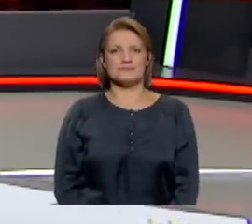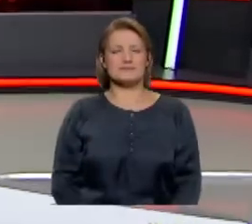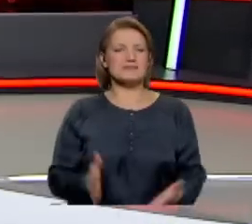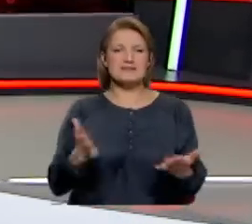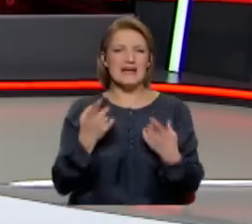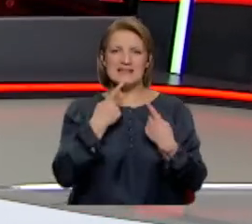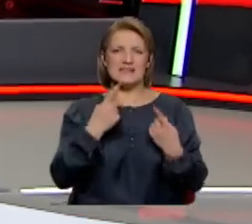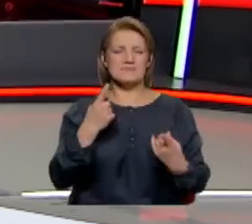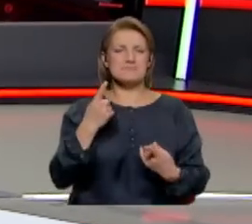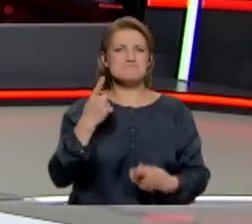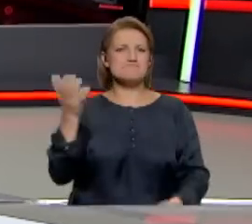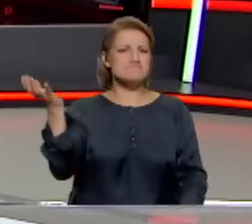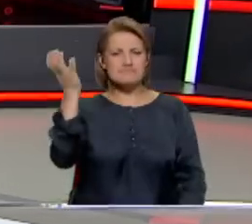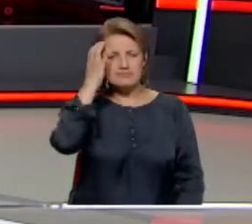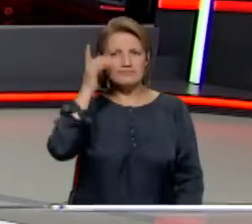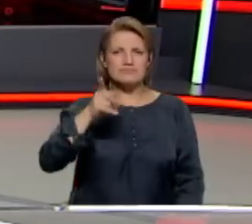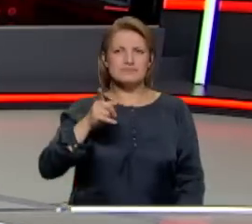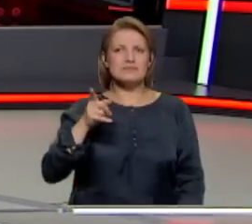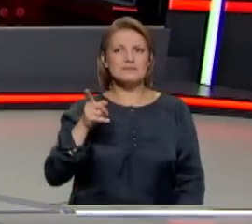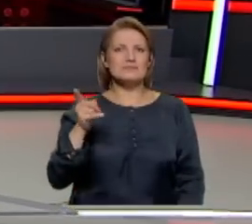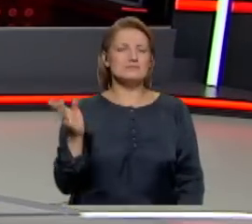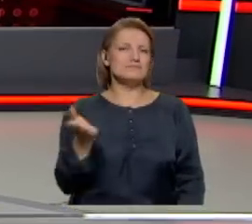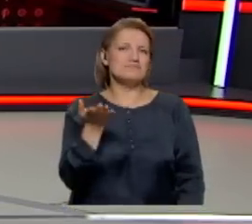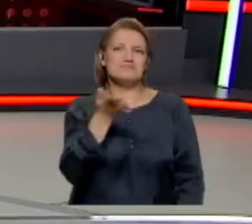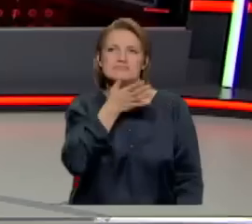ne diyeyim elebaşıları Bilmem neler